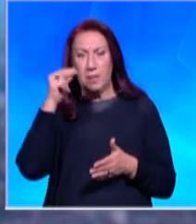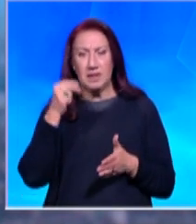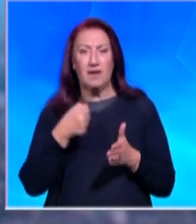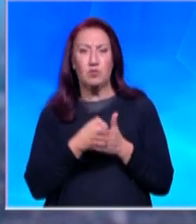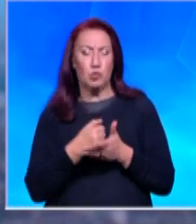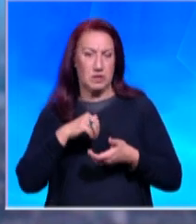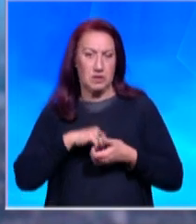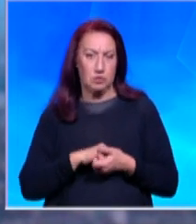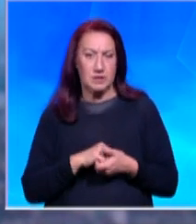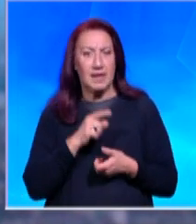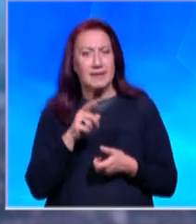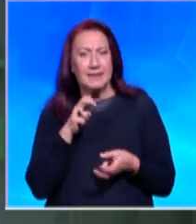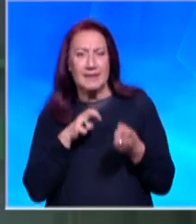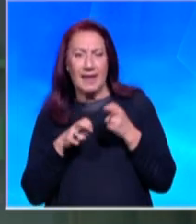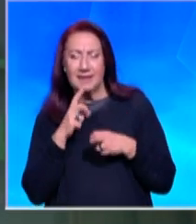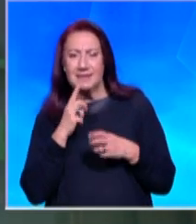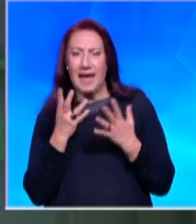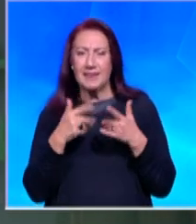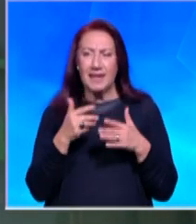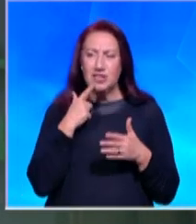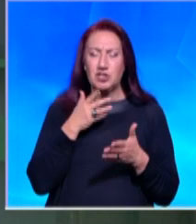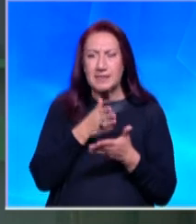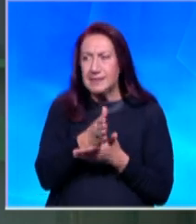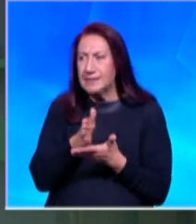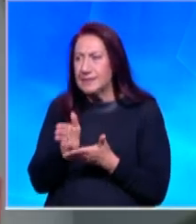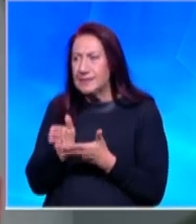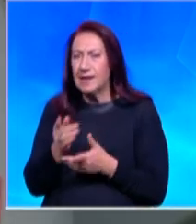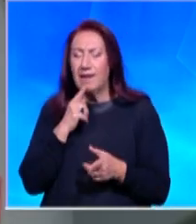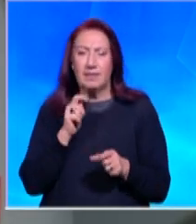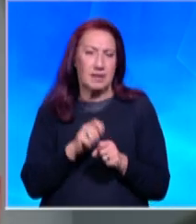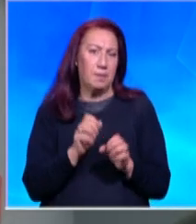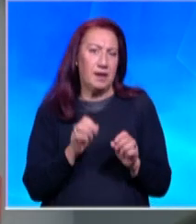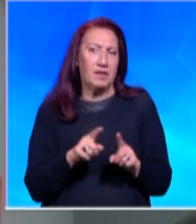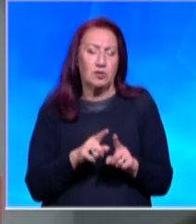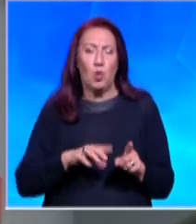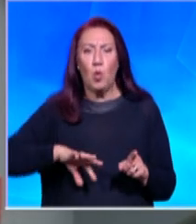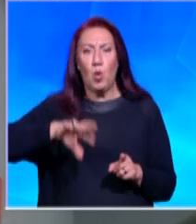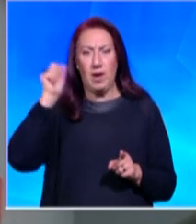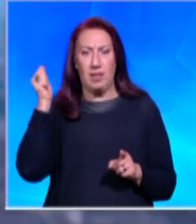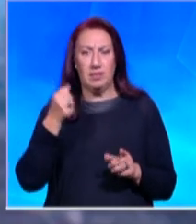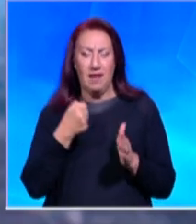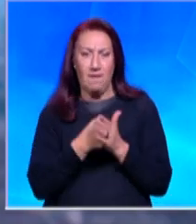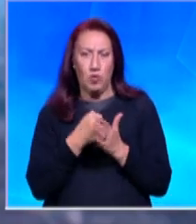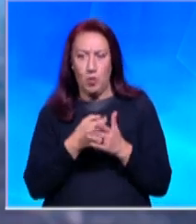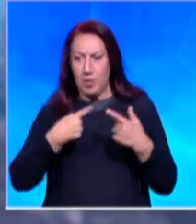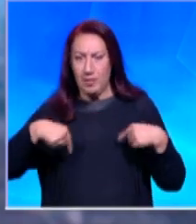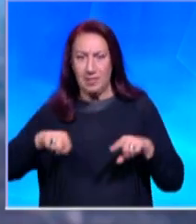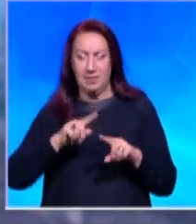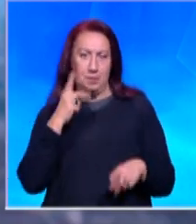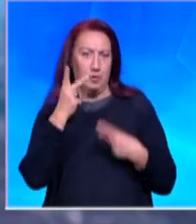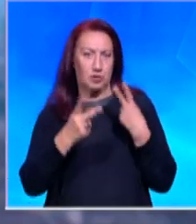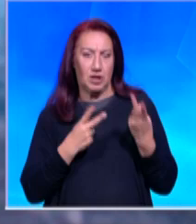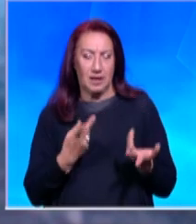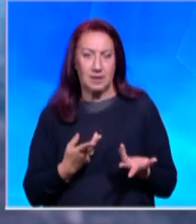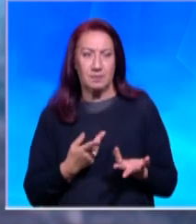намират някакви технически вратички и правят така, че точно крадат футбола от всички нас. Обаче страхът,